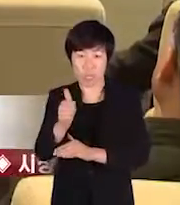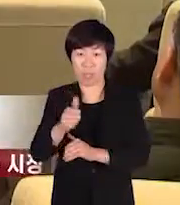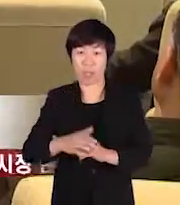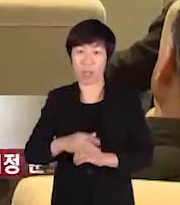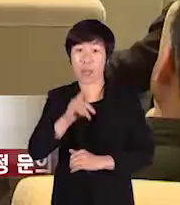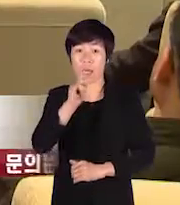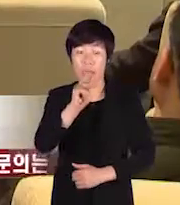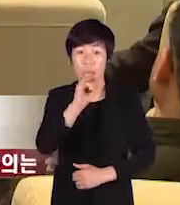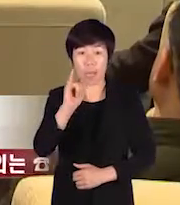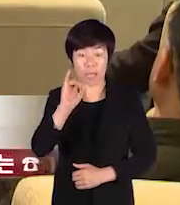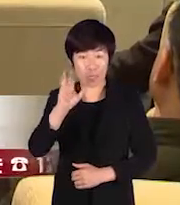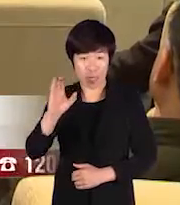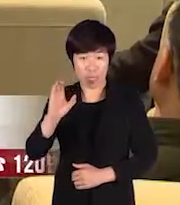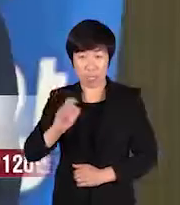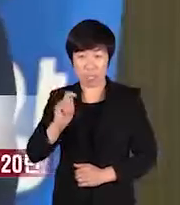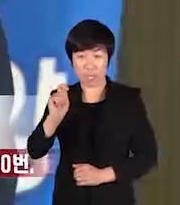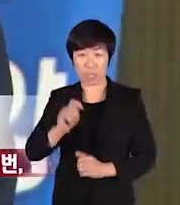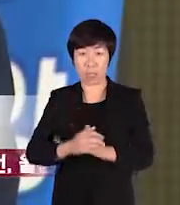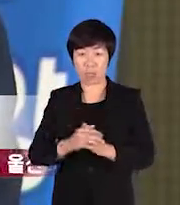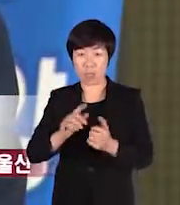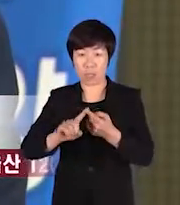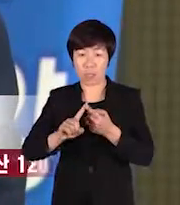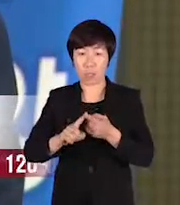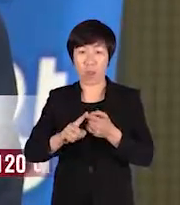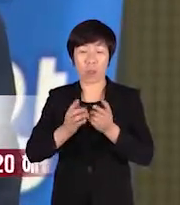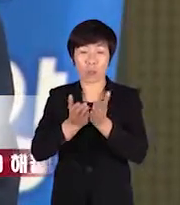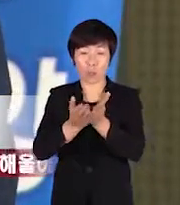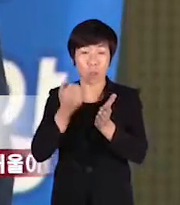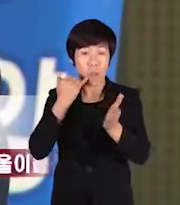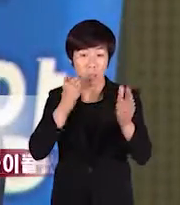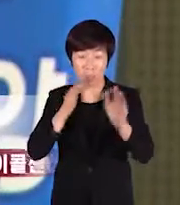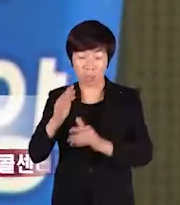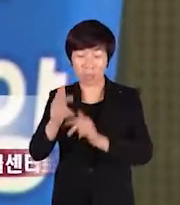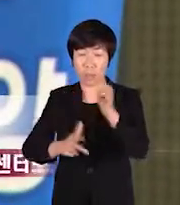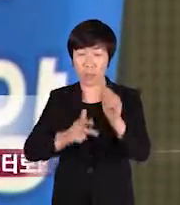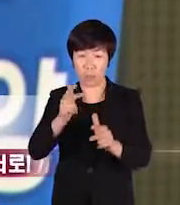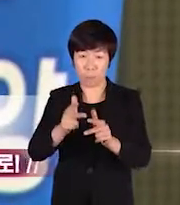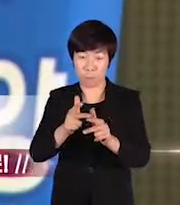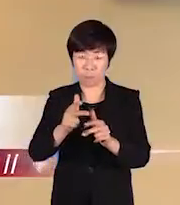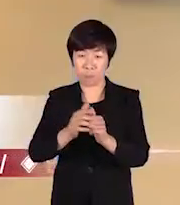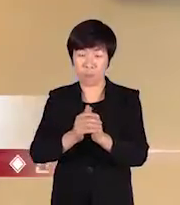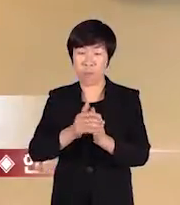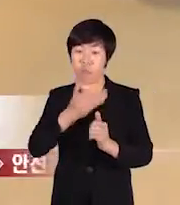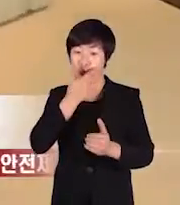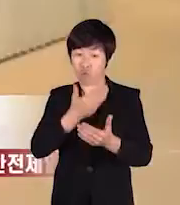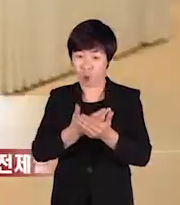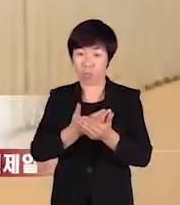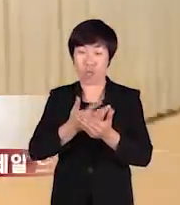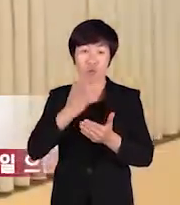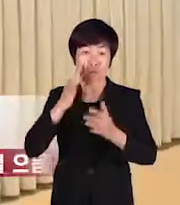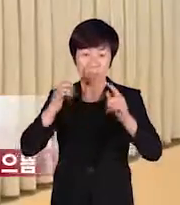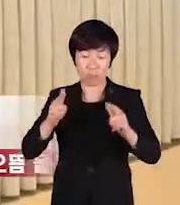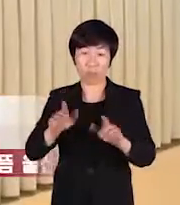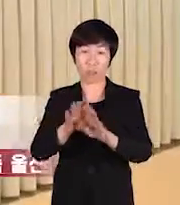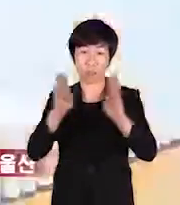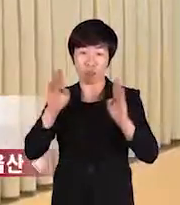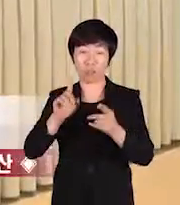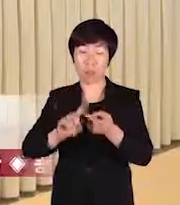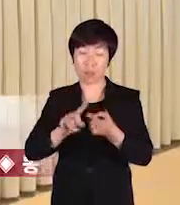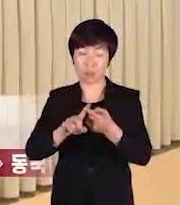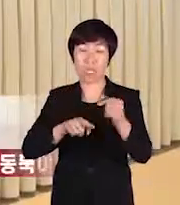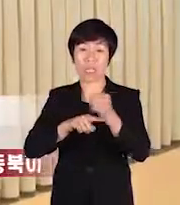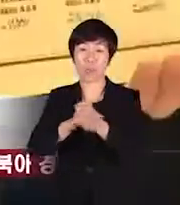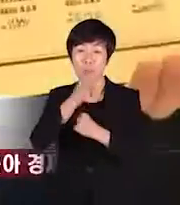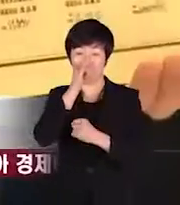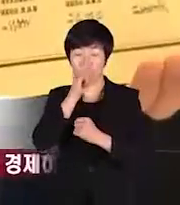KICT 조선해양 융합 선포식을 조선해양 산업 1번지인 울산에서 개최한 데 큰 의미가 있고 이를 계기로